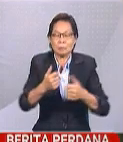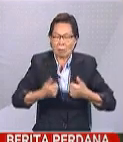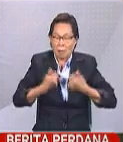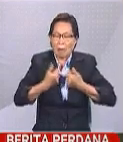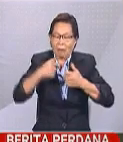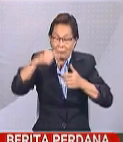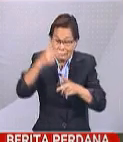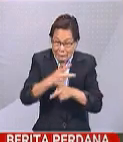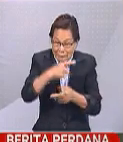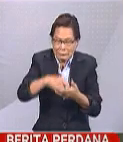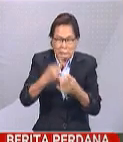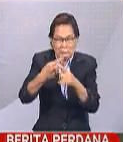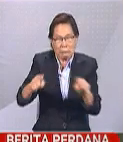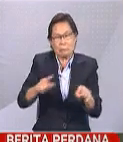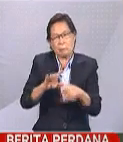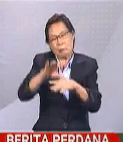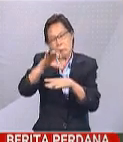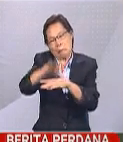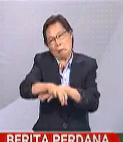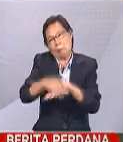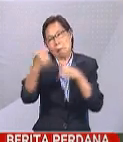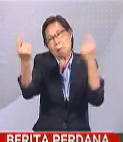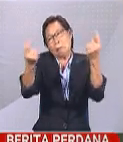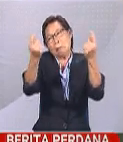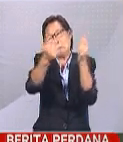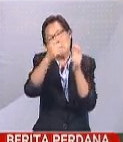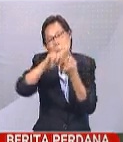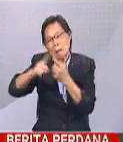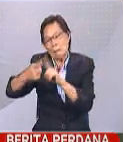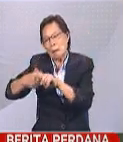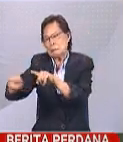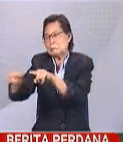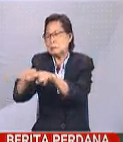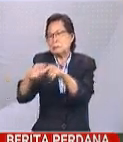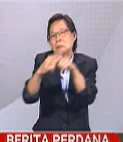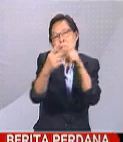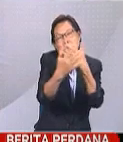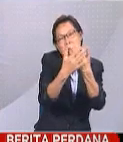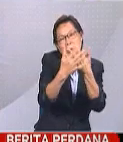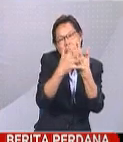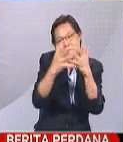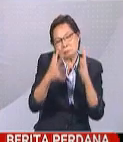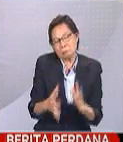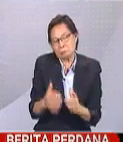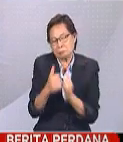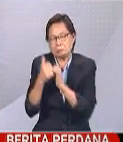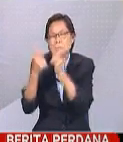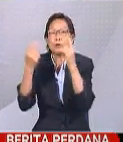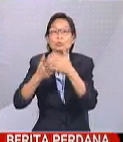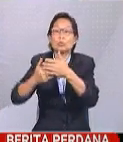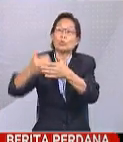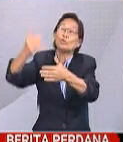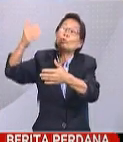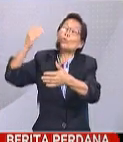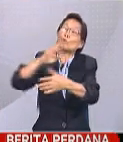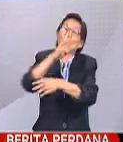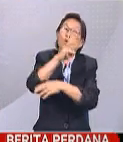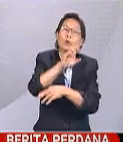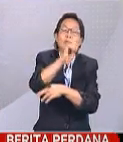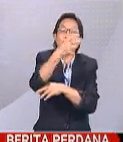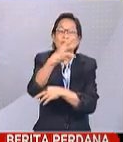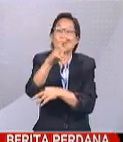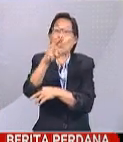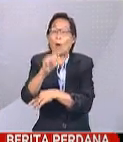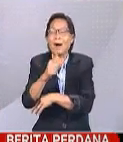berbeza, memandangkan terpaksa meraikannya bersama-sama rakan senasib. Jika sebelum ini Syawal disambut meriah